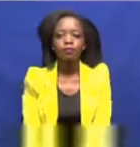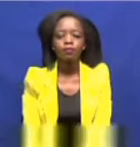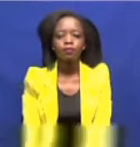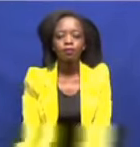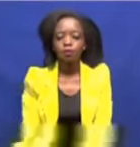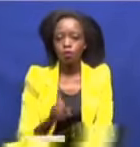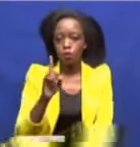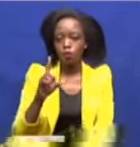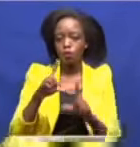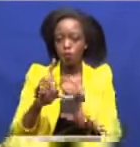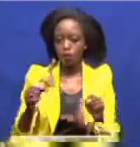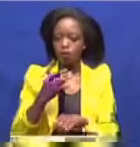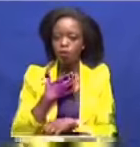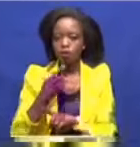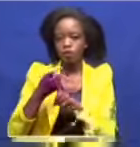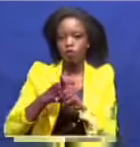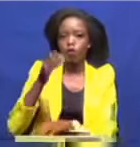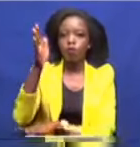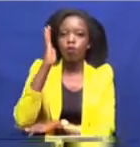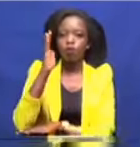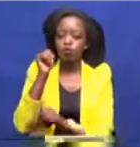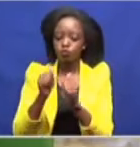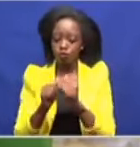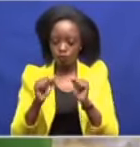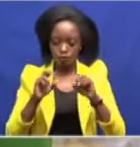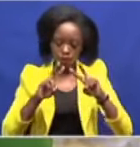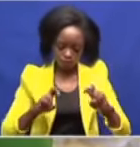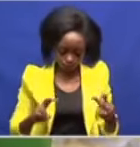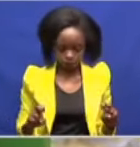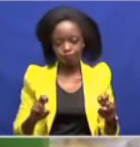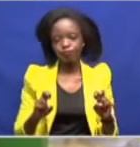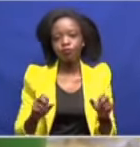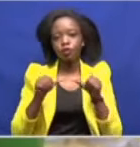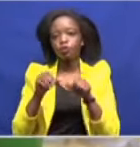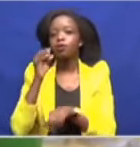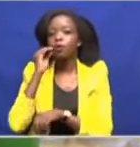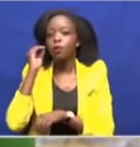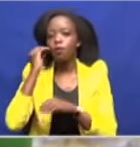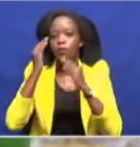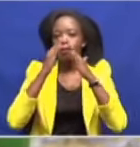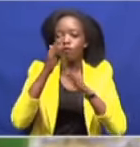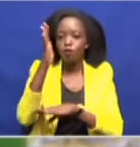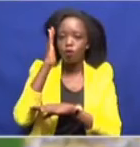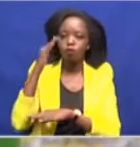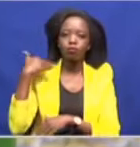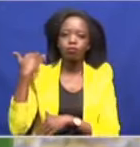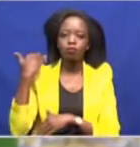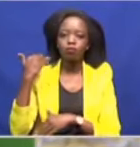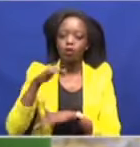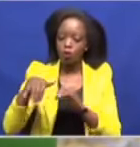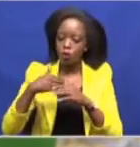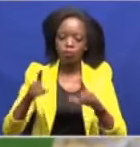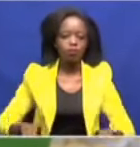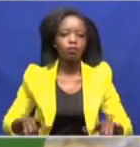Jambo moja nimelitaka kwa Bwana, nalo ndilo nitakalo litafuta, nikae nyumbani mwa Bwana siku zote za maisha